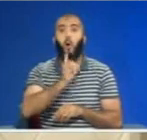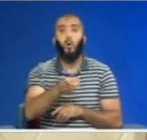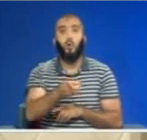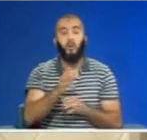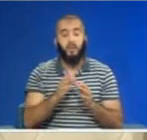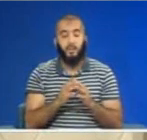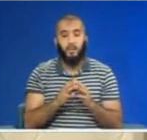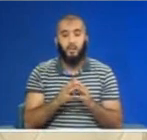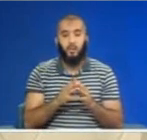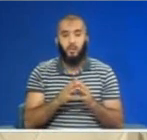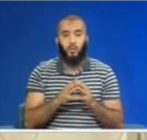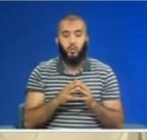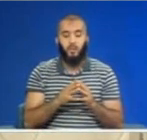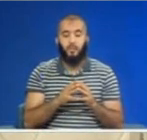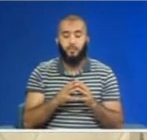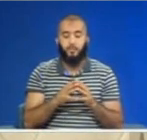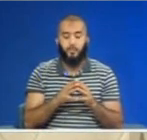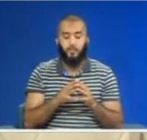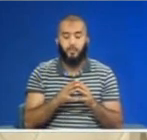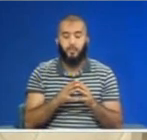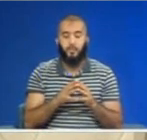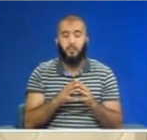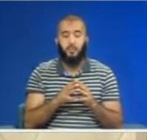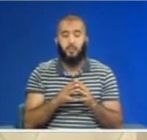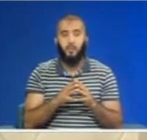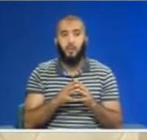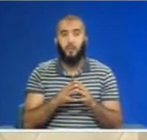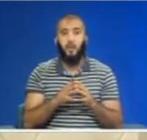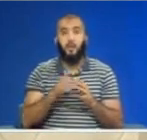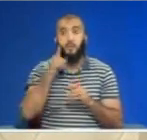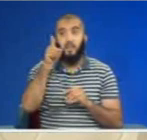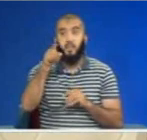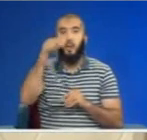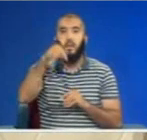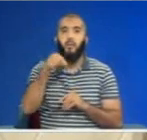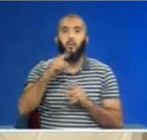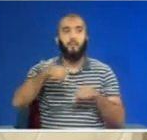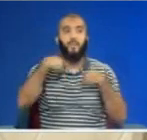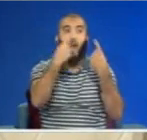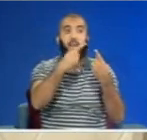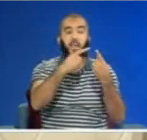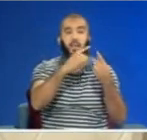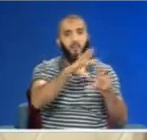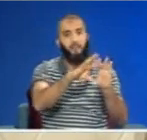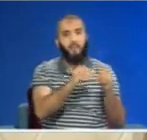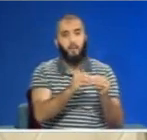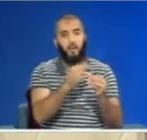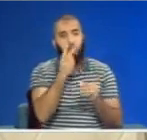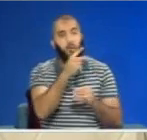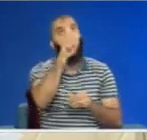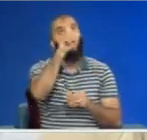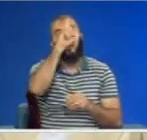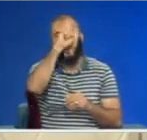بقرينة تصرفه عن الوجوب فهو الوجوب. إذن إجابة الدعوة راهي واجبة. والله